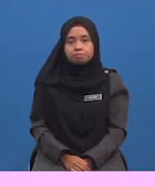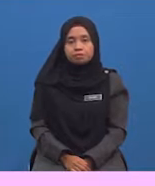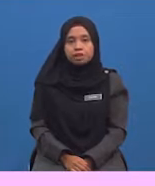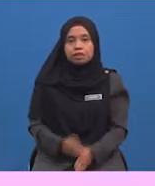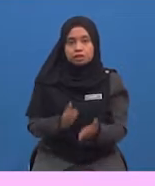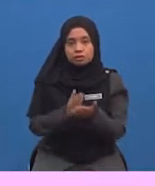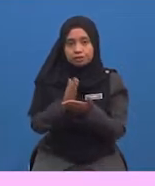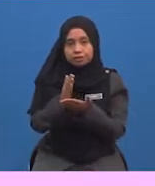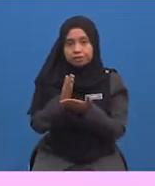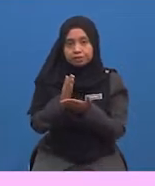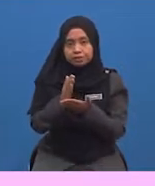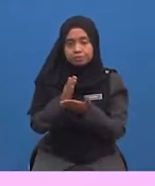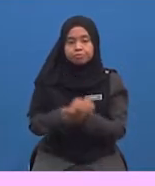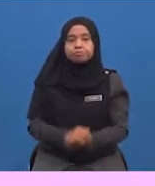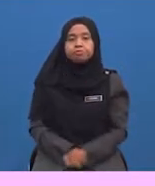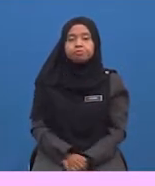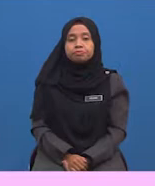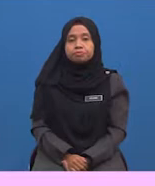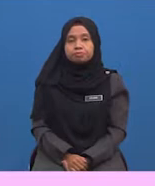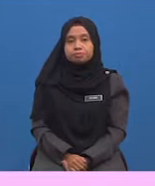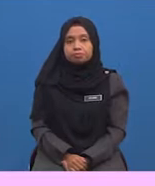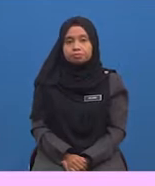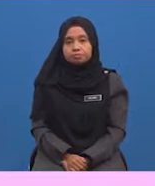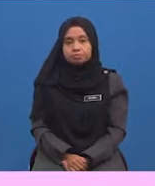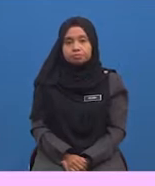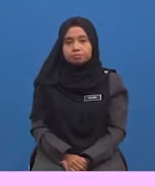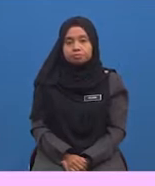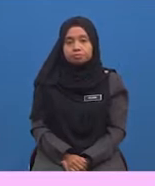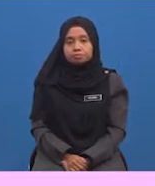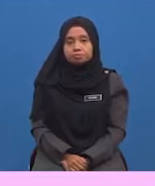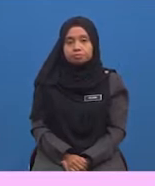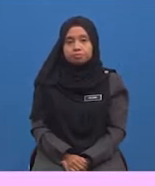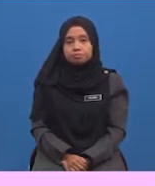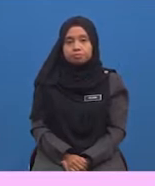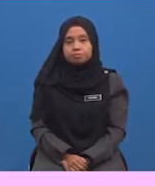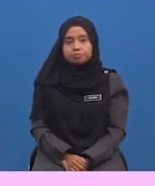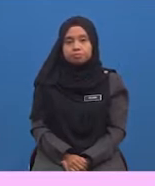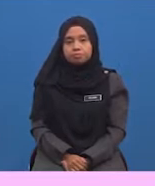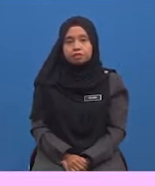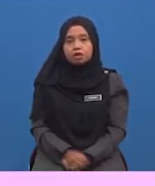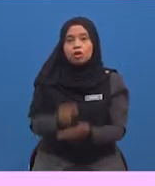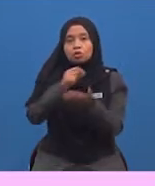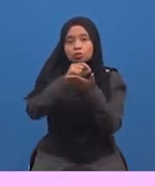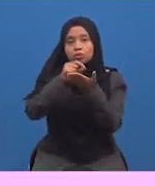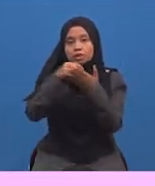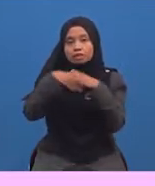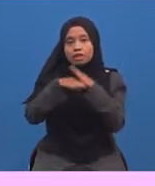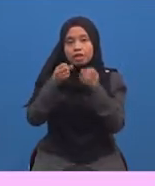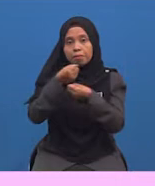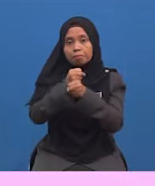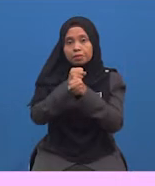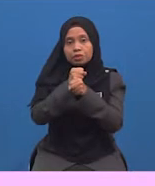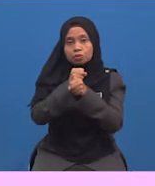Langkah penyelesaian telah ditunjukkan dalam baris ketiga. tuliskan dalam bentuk